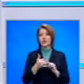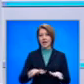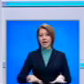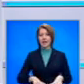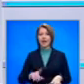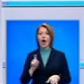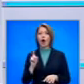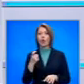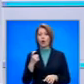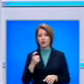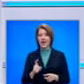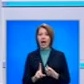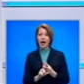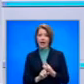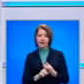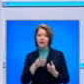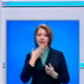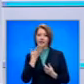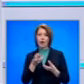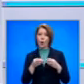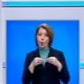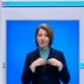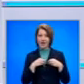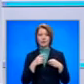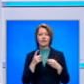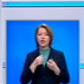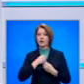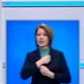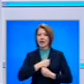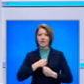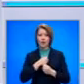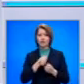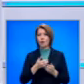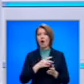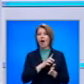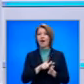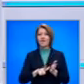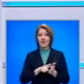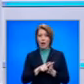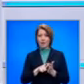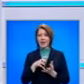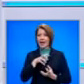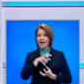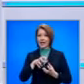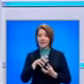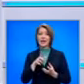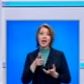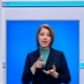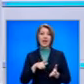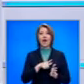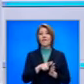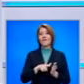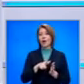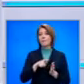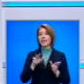Глоджево. Мустафа Карадая изрази увереност, че в тревожно време на кризи, но и във време на надежда, с общи усилия